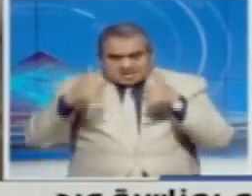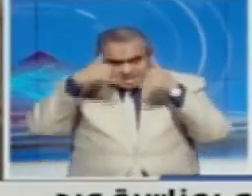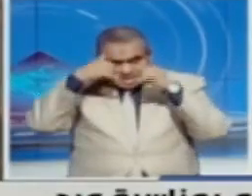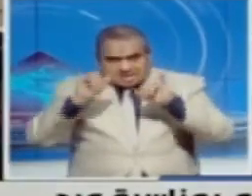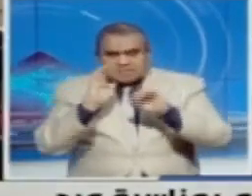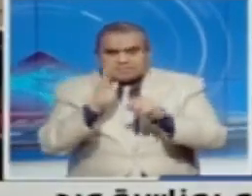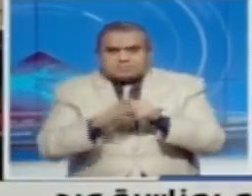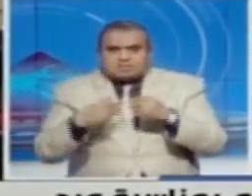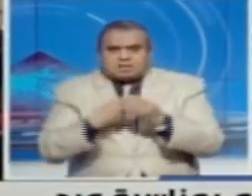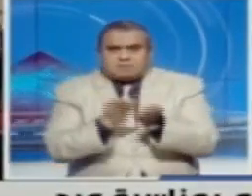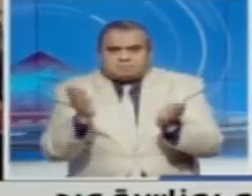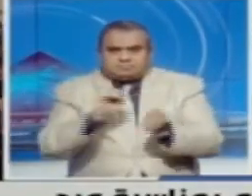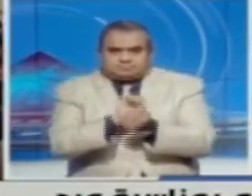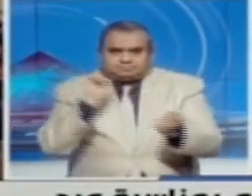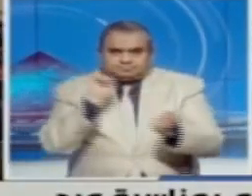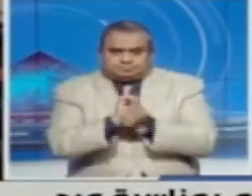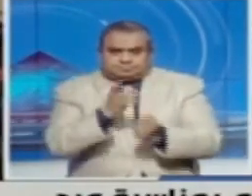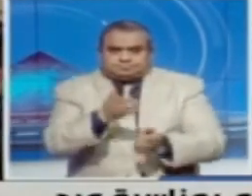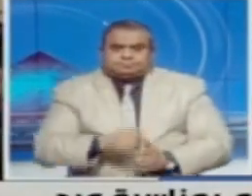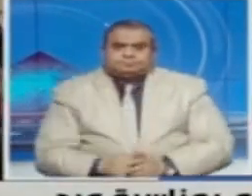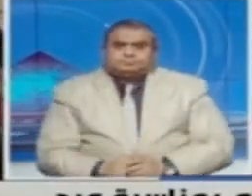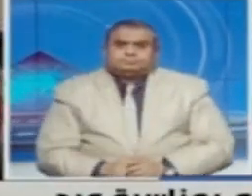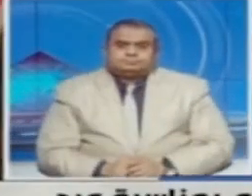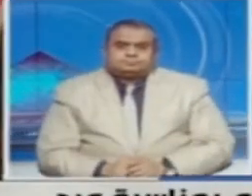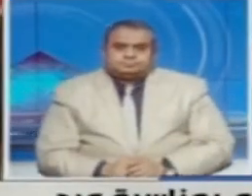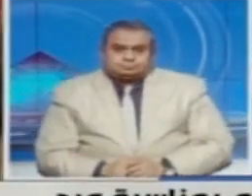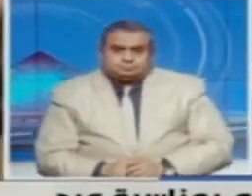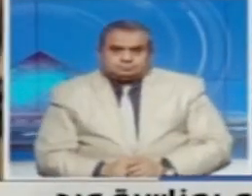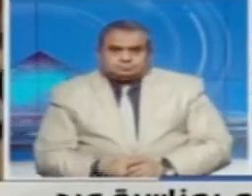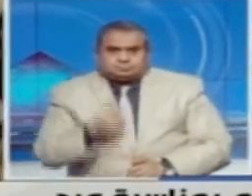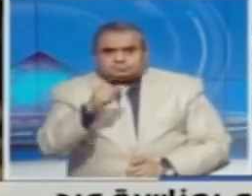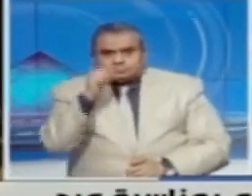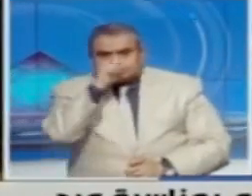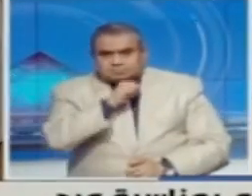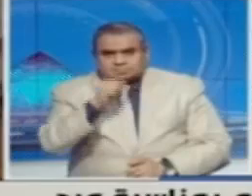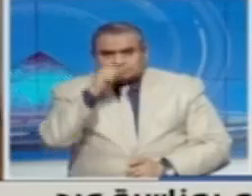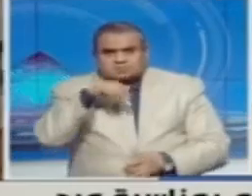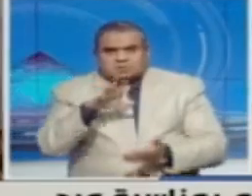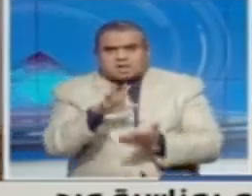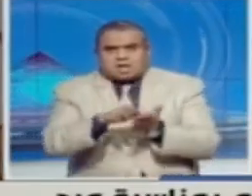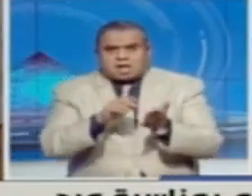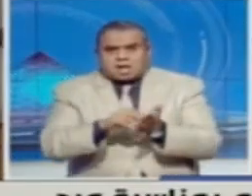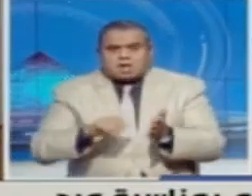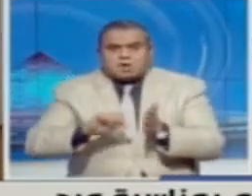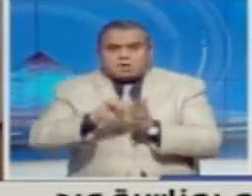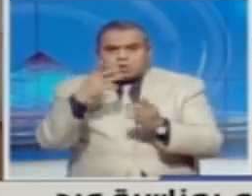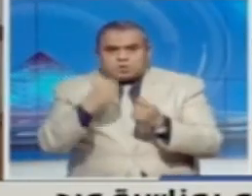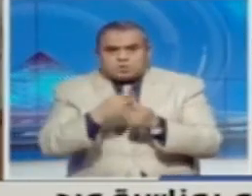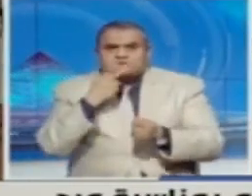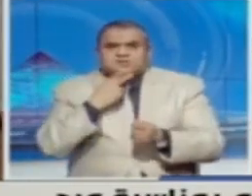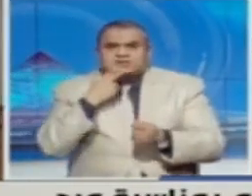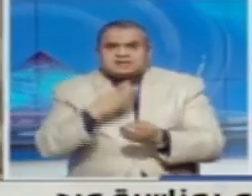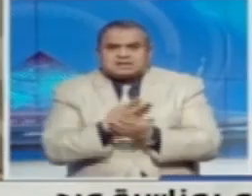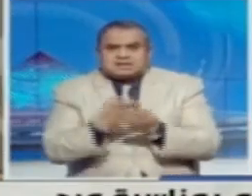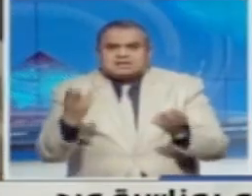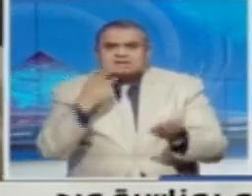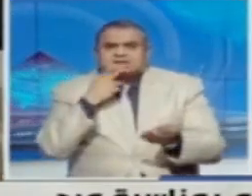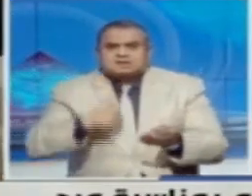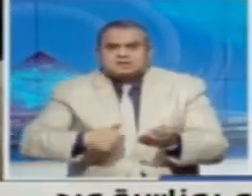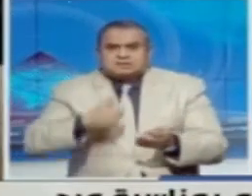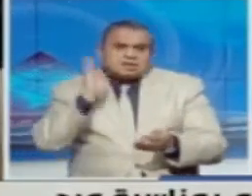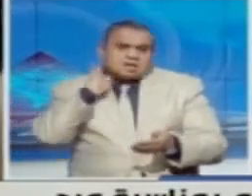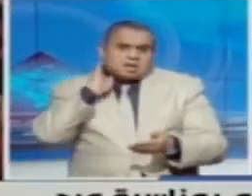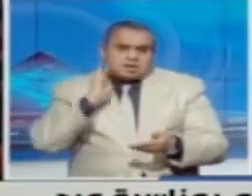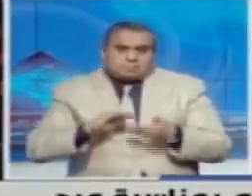المبارك. دلوقتي ننسى اللي كان وبكرة مليان